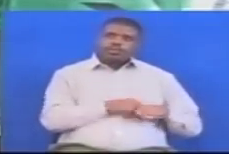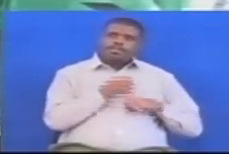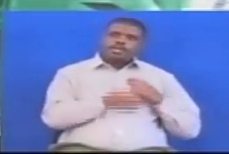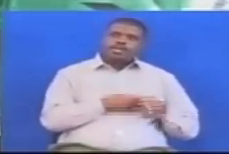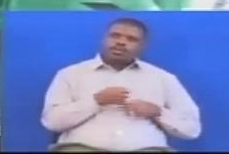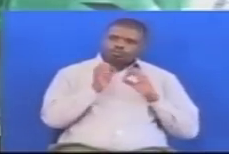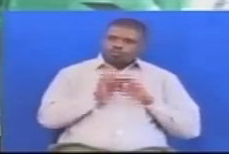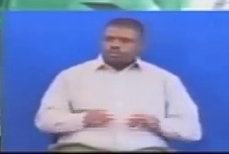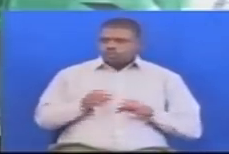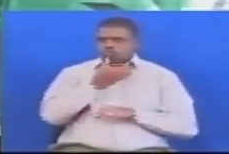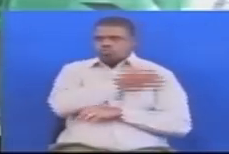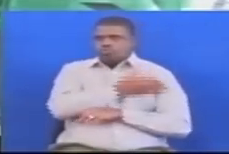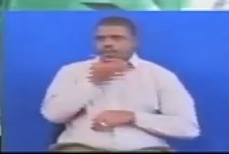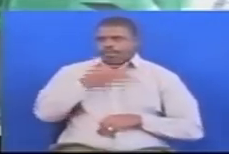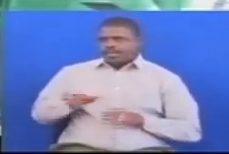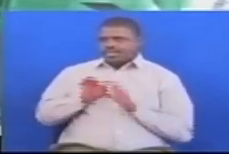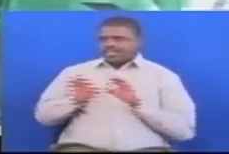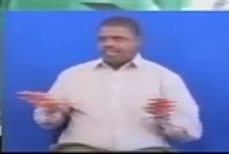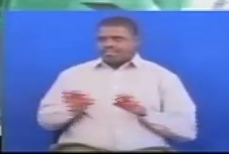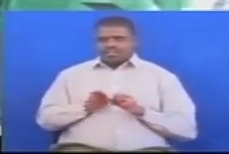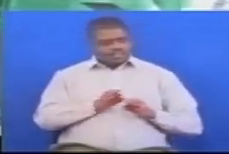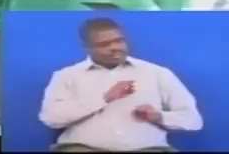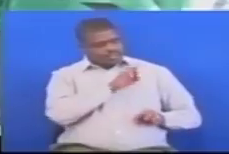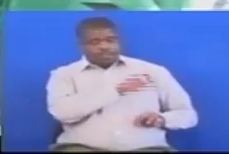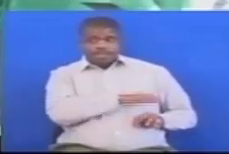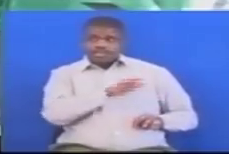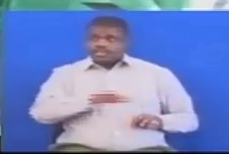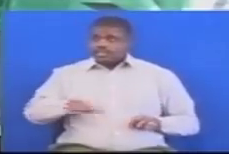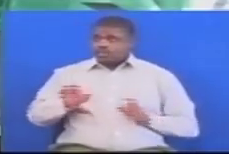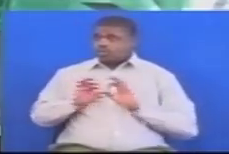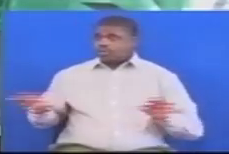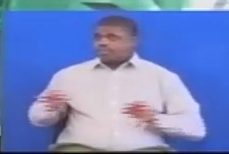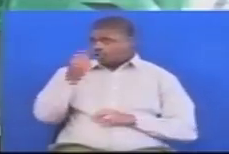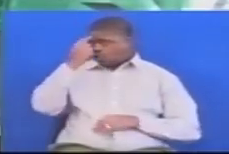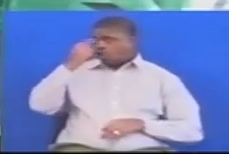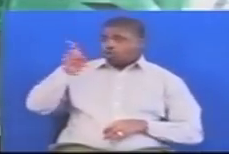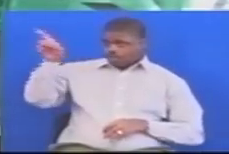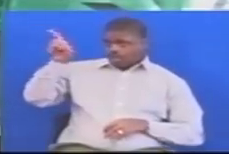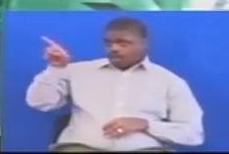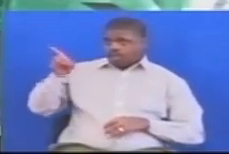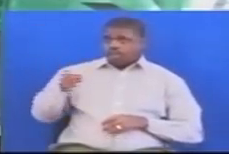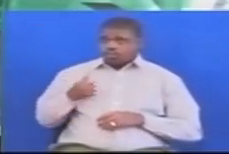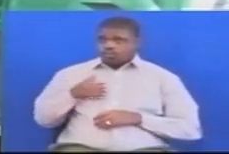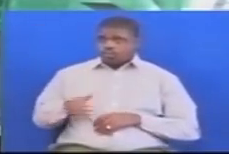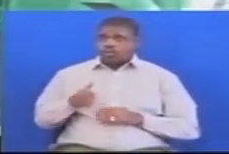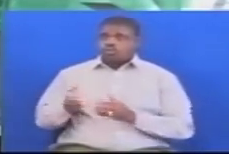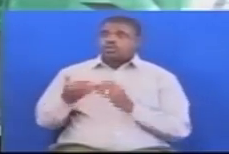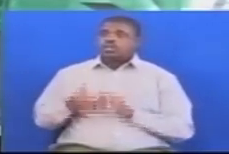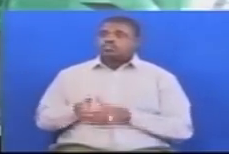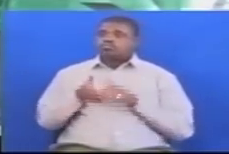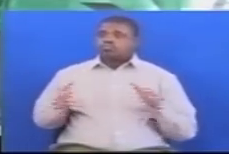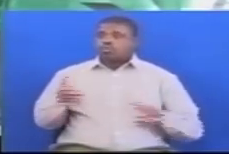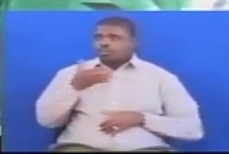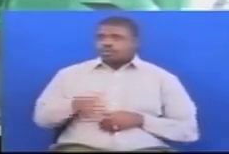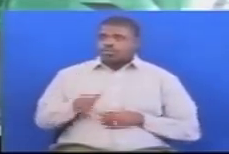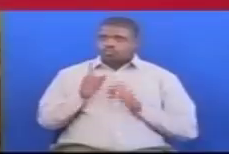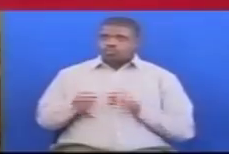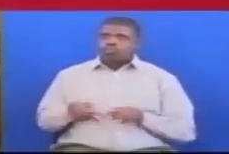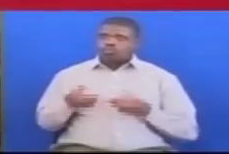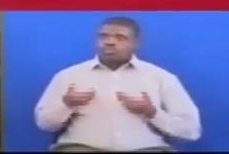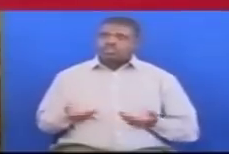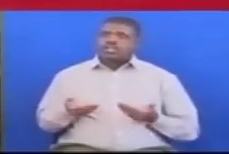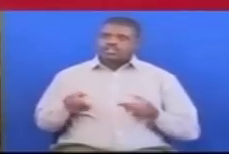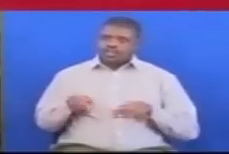ya uboreshaji wa huduma ya maji safi na usafi wa mazingira katika jiji la Dodoma ili kuendana na uhitaji mkubwa wa maji uliopo kwa